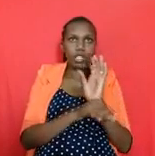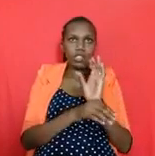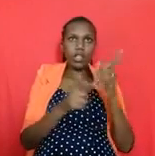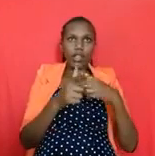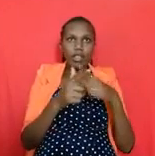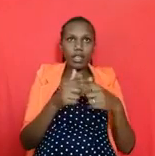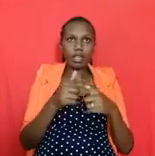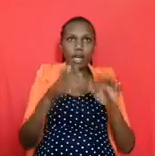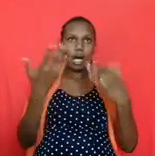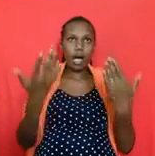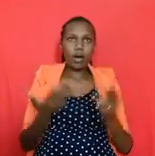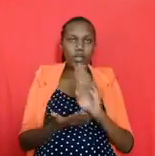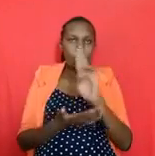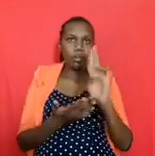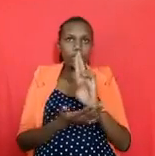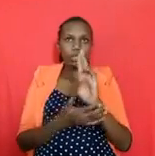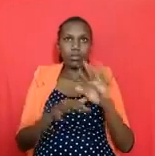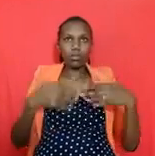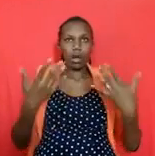icio ciacokire cikihuthika